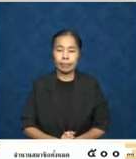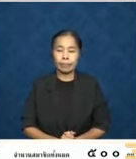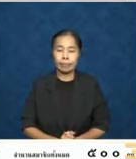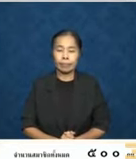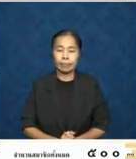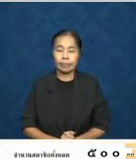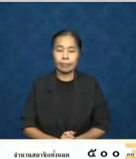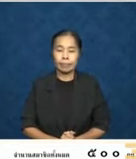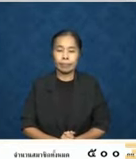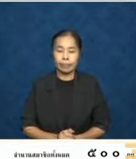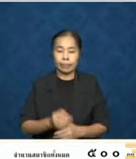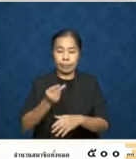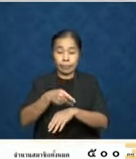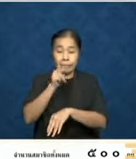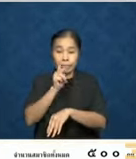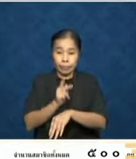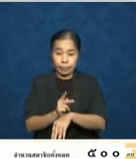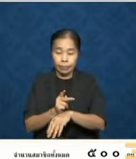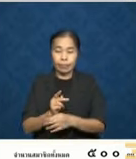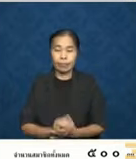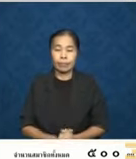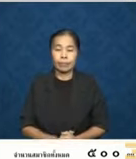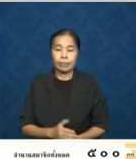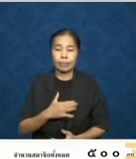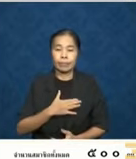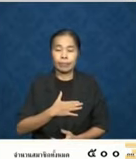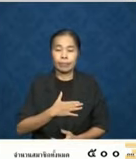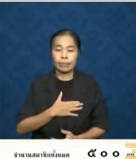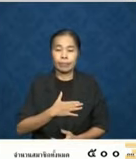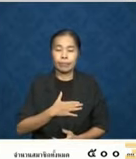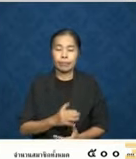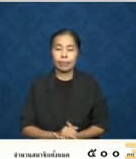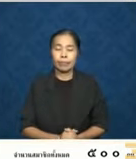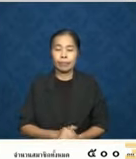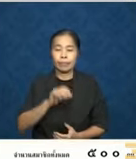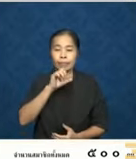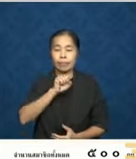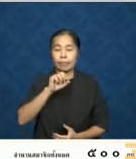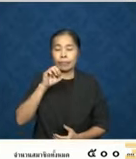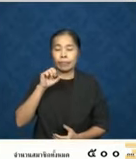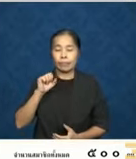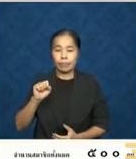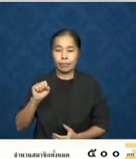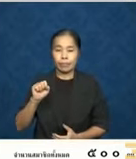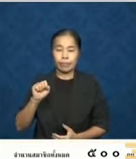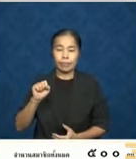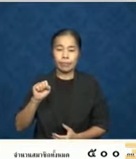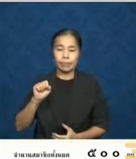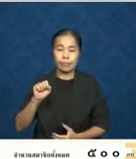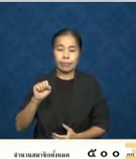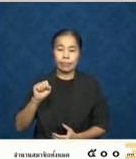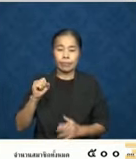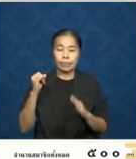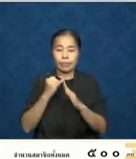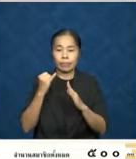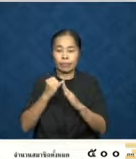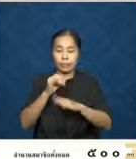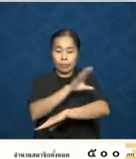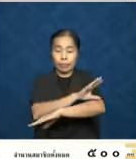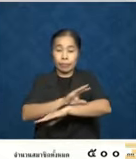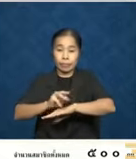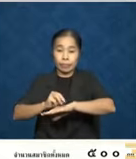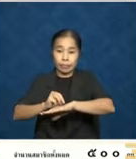กราบเรียนท่านประธานสภาที่เคารพกับผมนายแพทย์กิติศักดิ์คณาสวัสดิ์สมาชิกสภาผู้แทนราษฎรจังหวัดมหาสารค